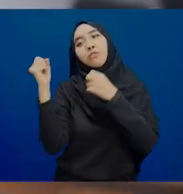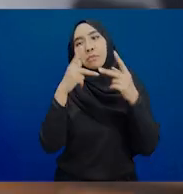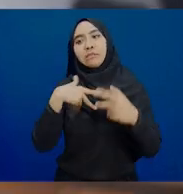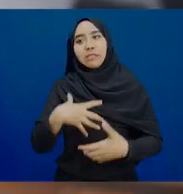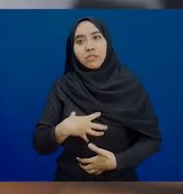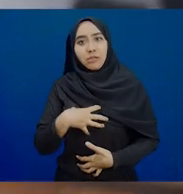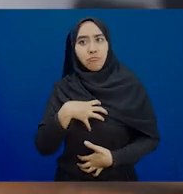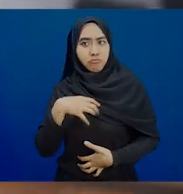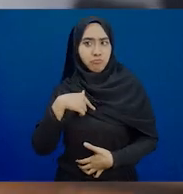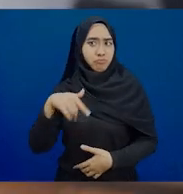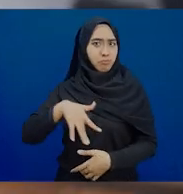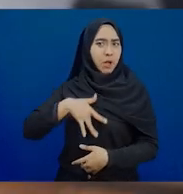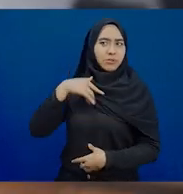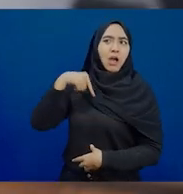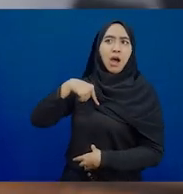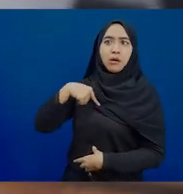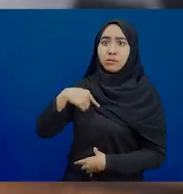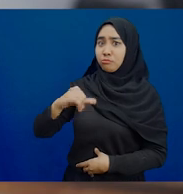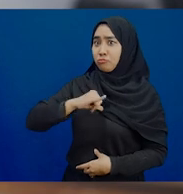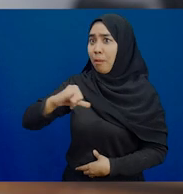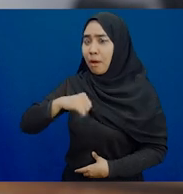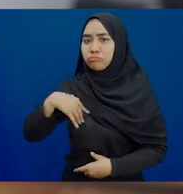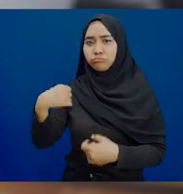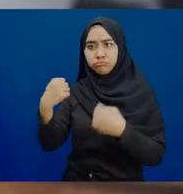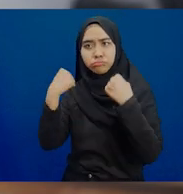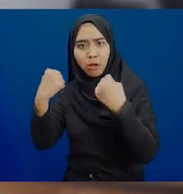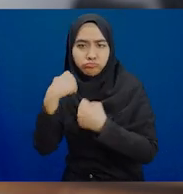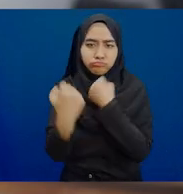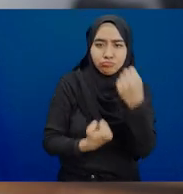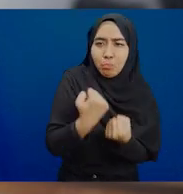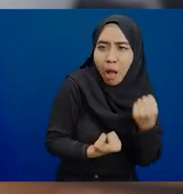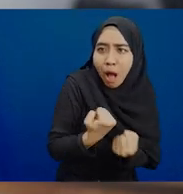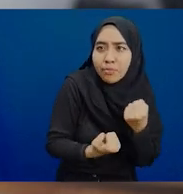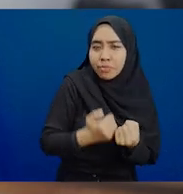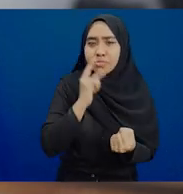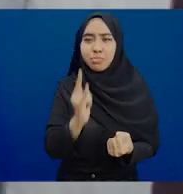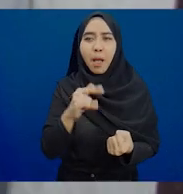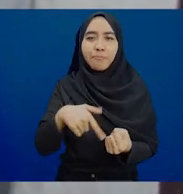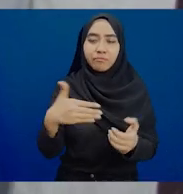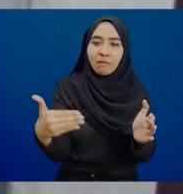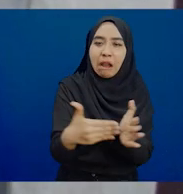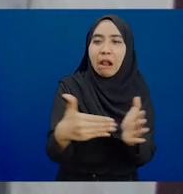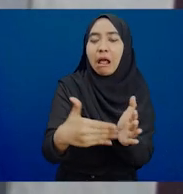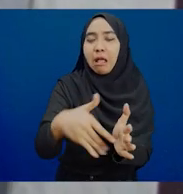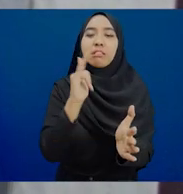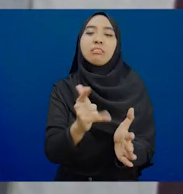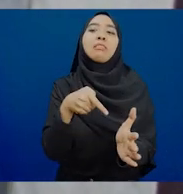prinsip ya, kalau kamu bisa, saya juga pasti bisa. Semangat terus walaupun saya punya